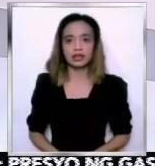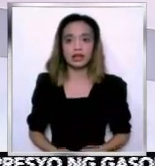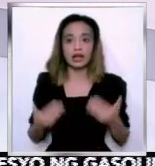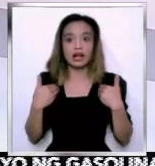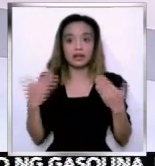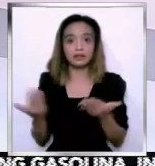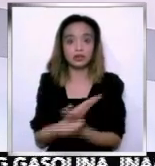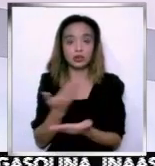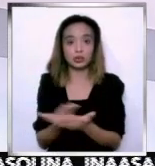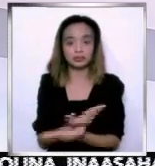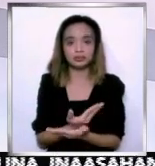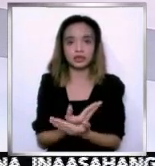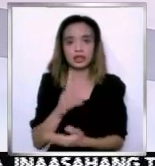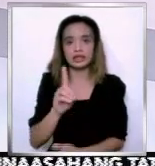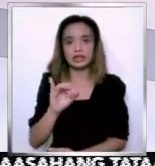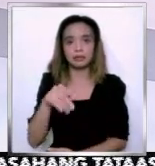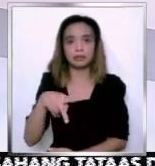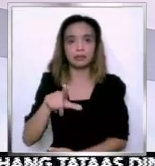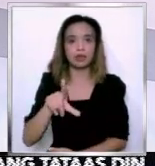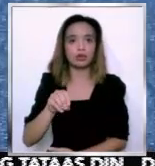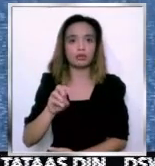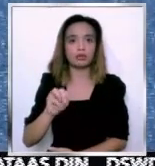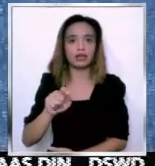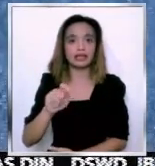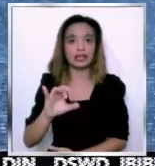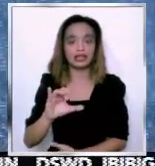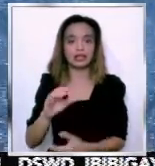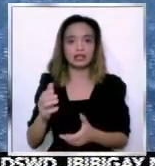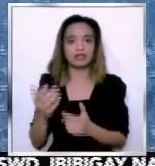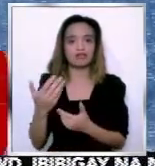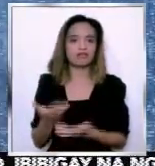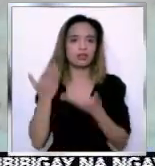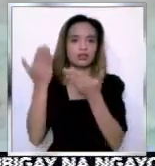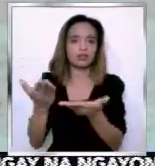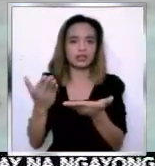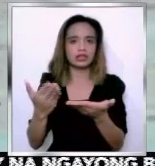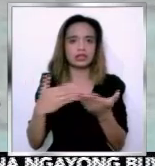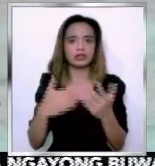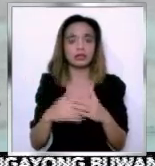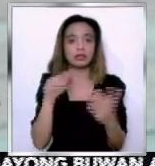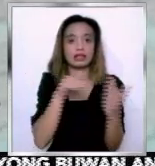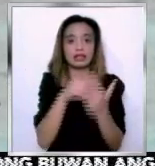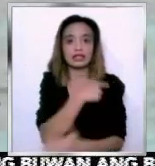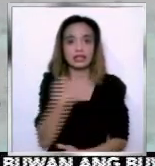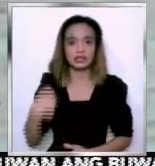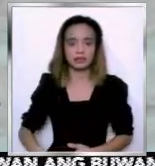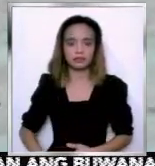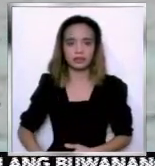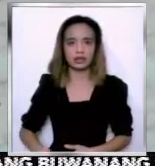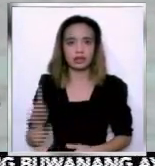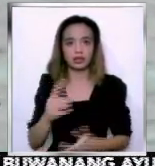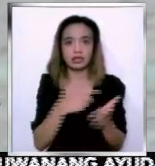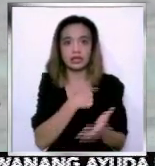DFA laban sa mga aktibidad ng China sa Ayungin Shoal. Binanggit ang ilegal na pangingisda ng China, pagbuntot ng China Coast Guard sa